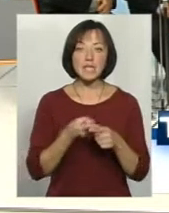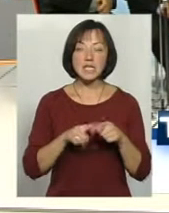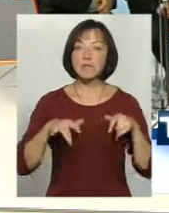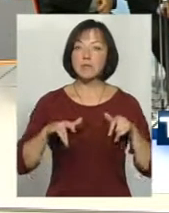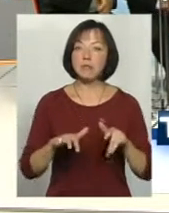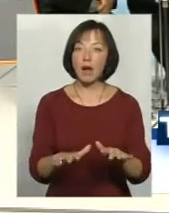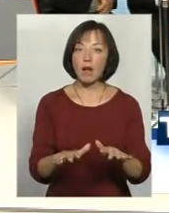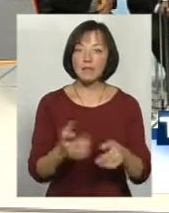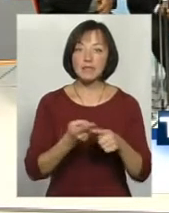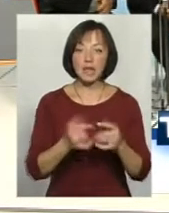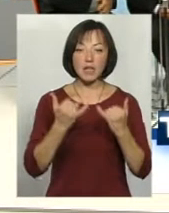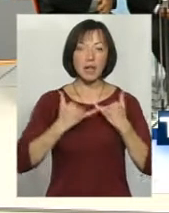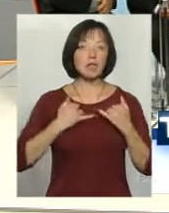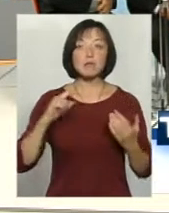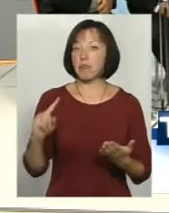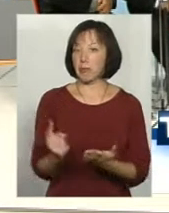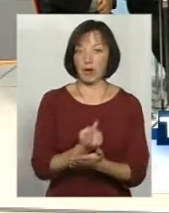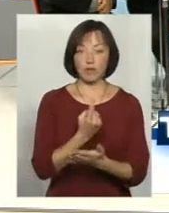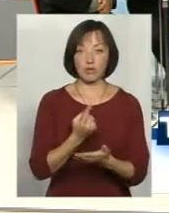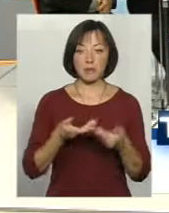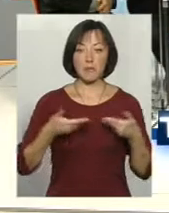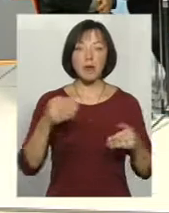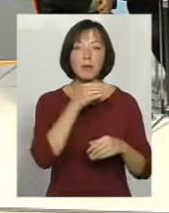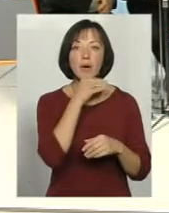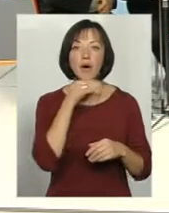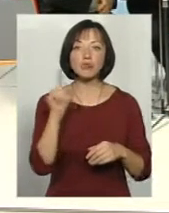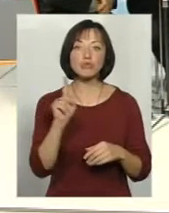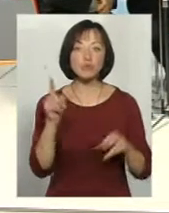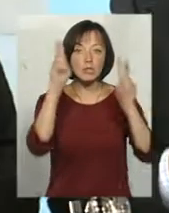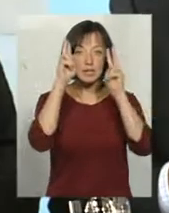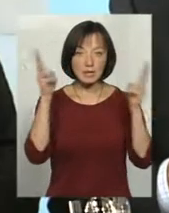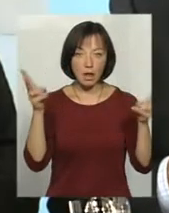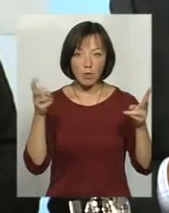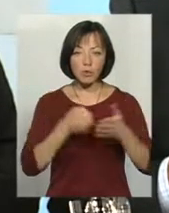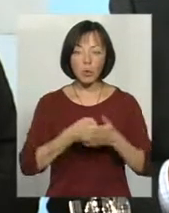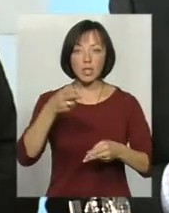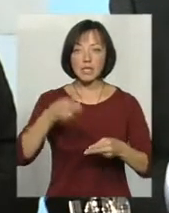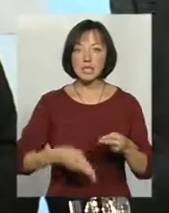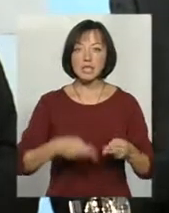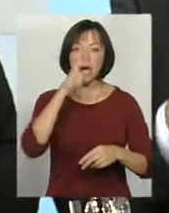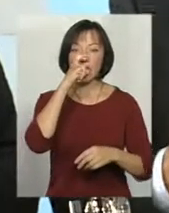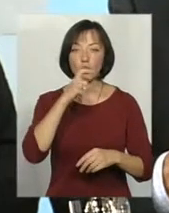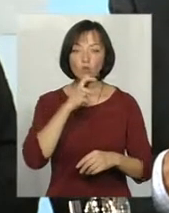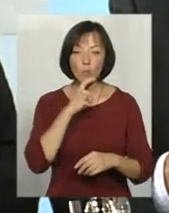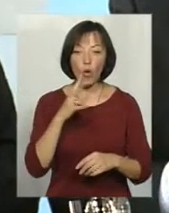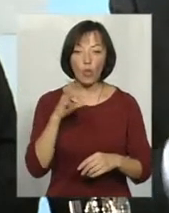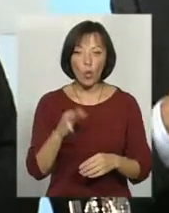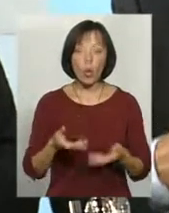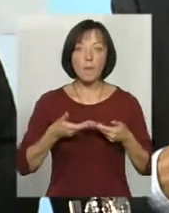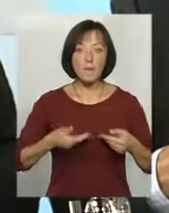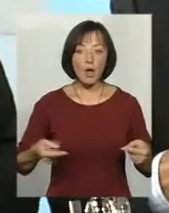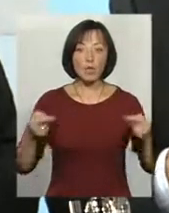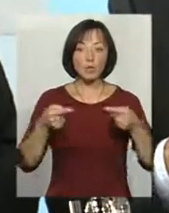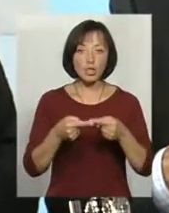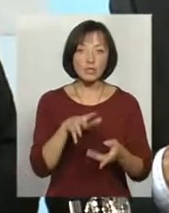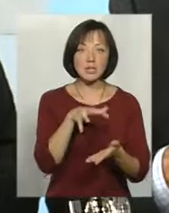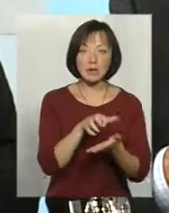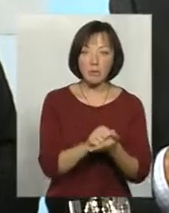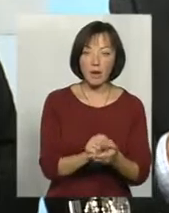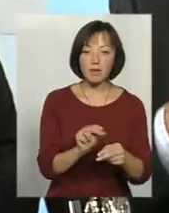якби, це для нас вперше. Ми багато чого ще не знаємо, до кінця не розуміємо, але ми одночасно і займаємося,